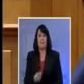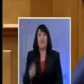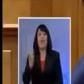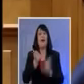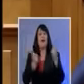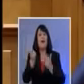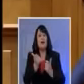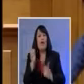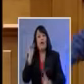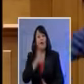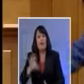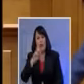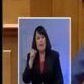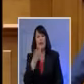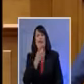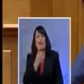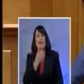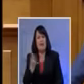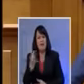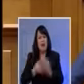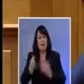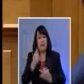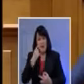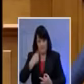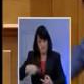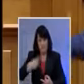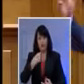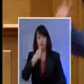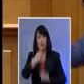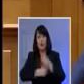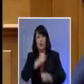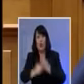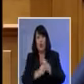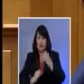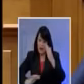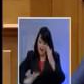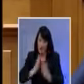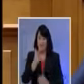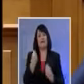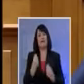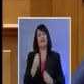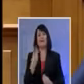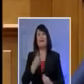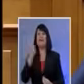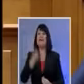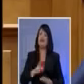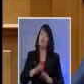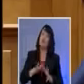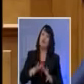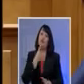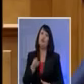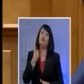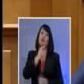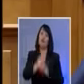πιστωτές μας προβλέπουν ότι την επόμενη χρονιά η ανάπτυξη θα είναι υψηλή, κοντά στο 3%.